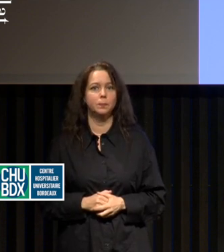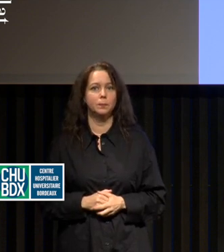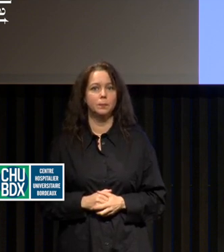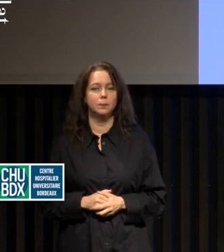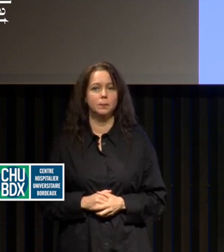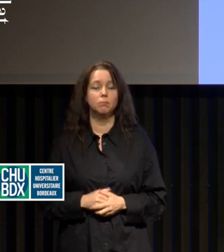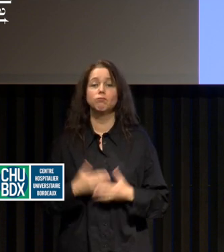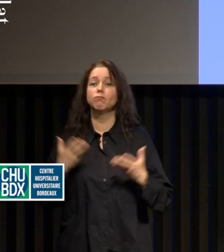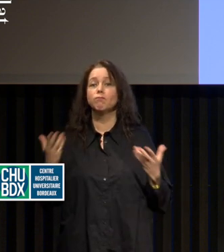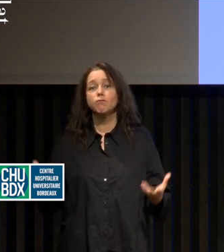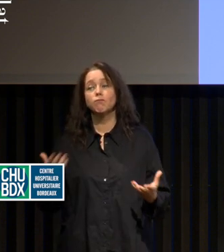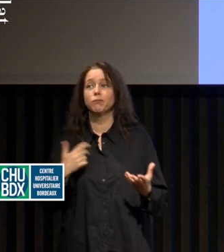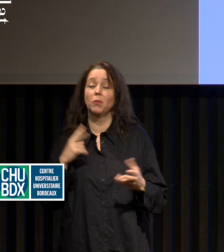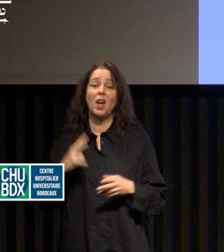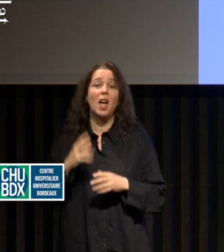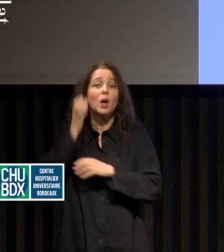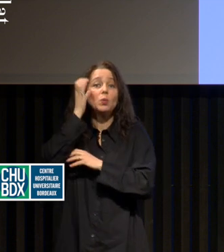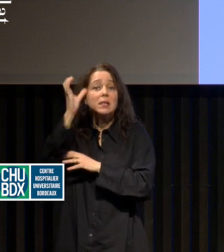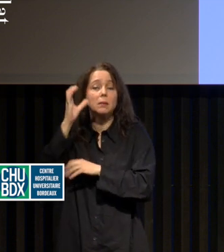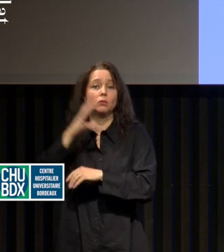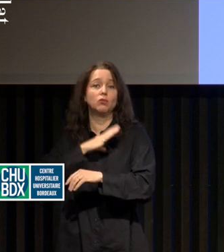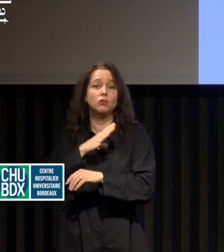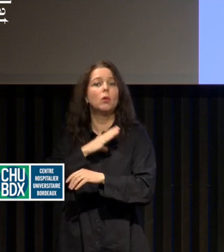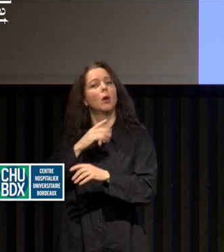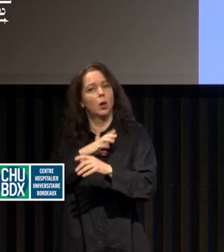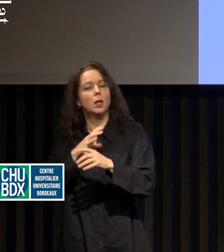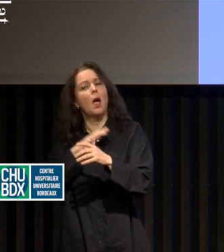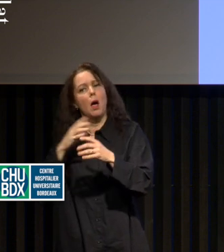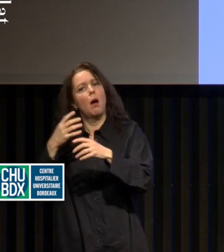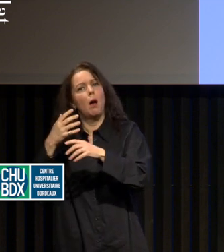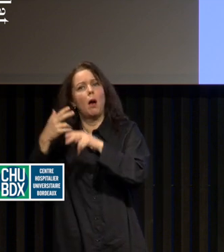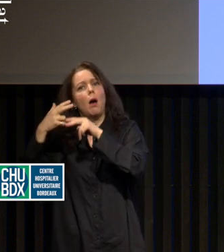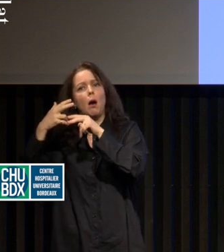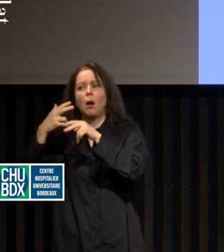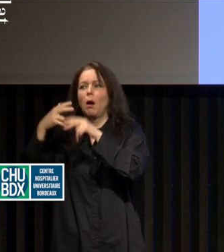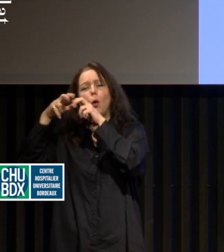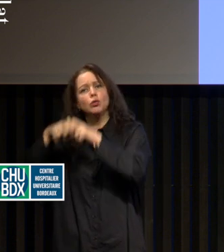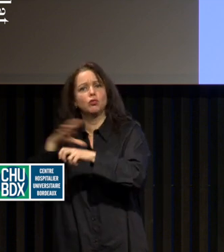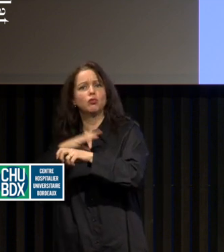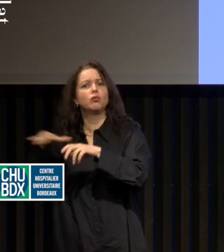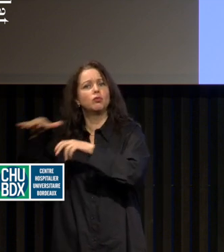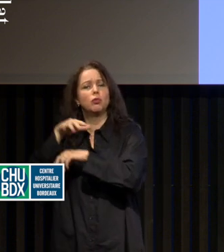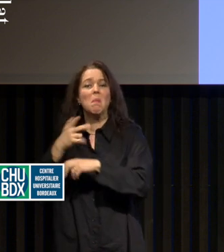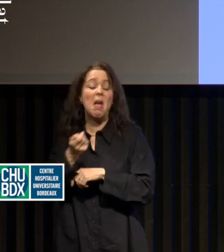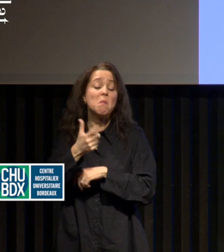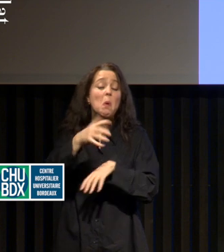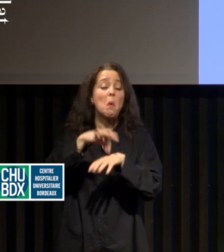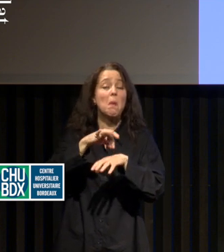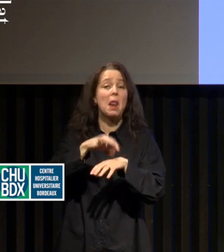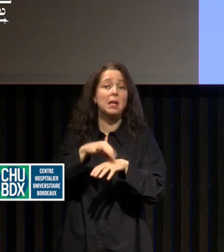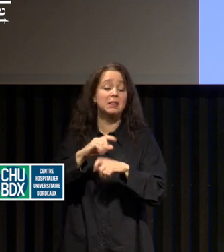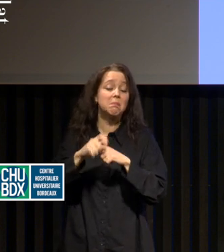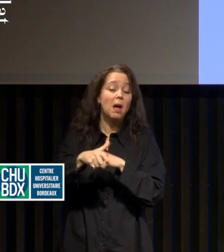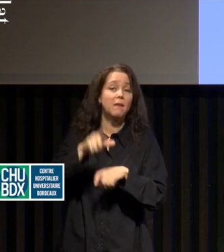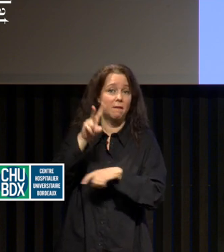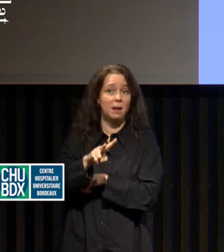C'est assez conceptuel. Alors, il y a des travaux in vitro qui le montrent, mais aujourd'hui, il n'y a pas beaucoup de pathologies humaines où on a observé que les prébiotiques étaient